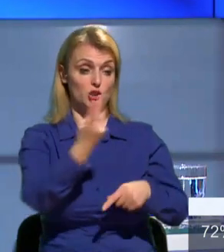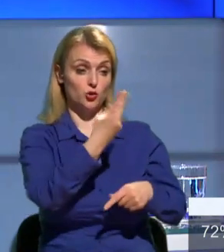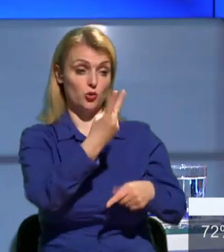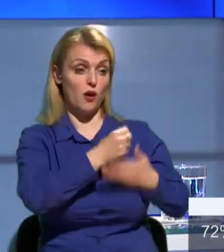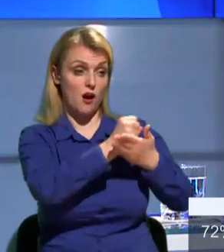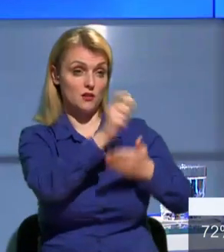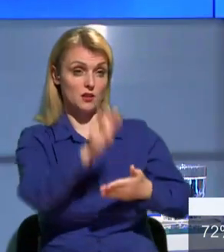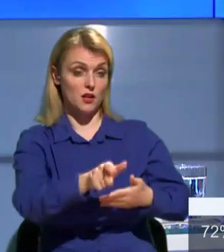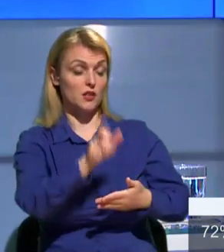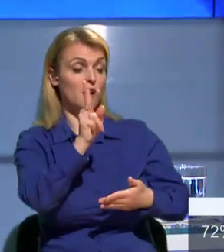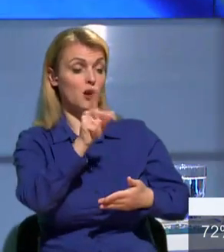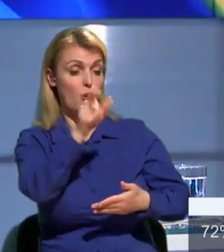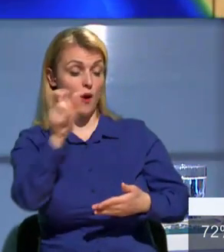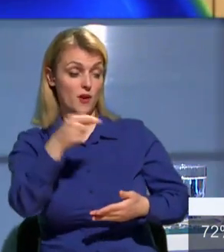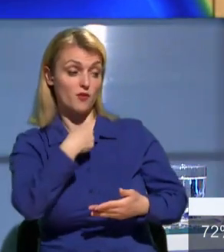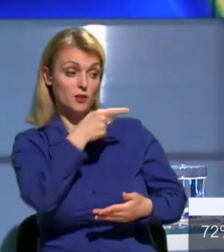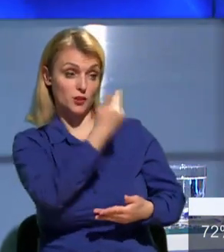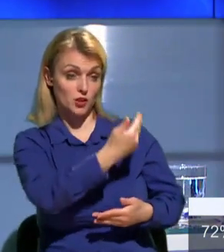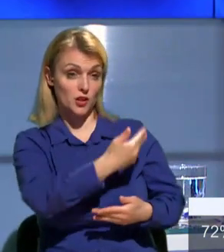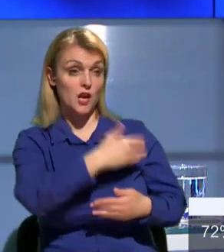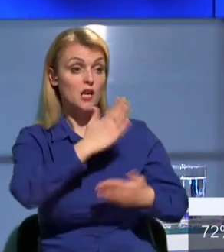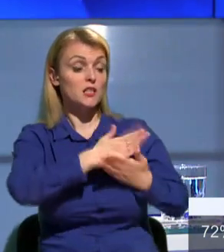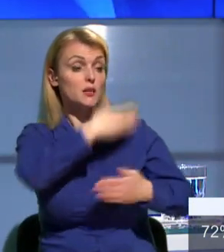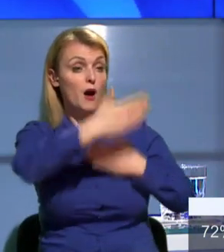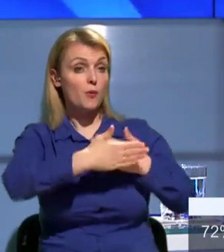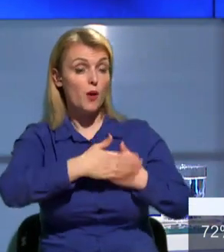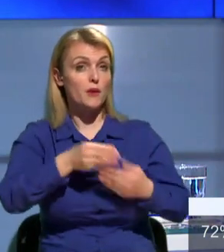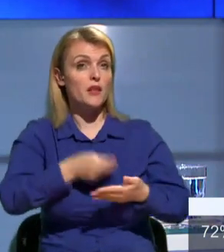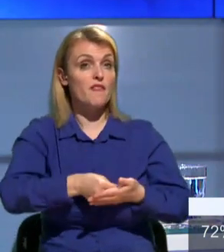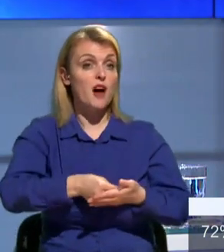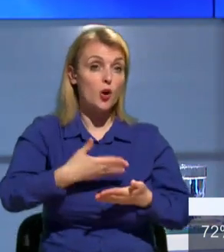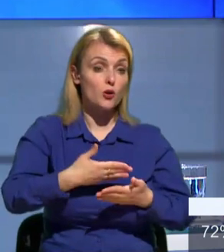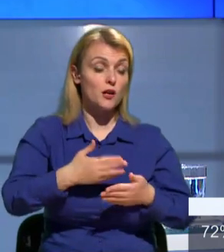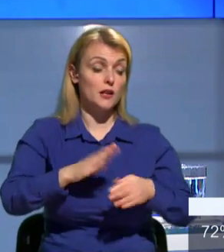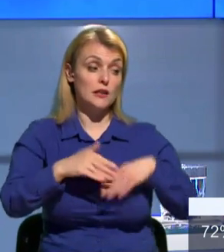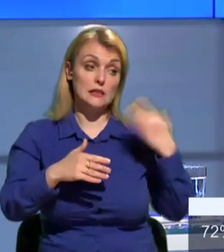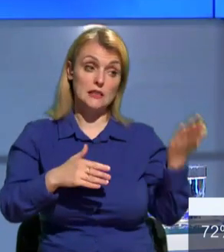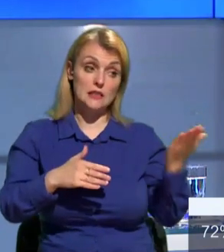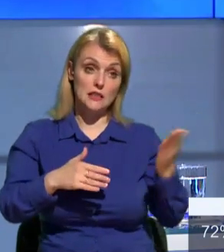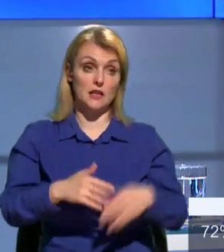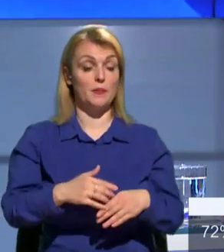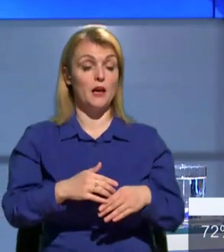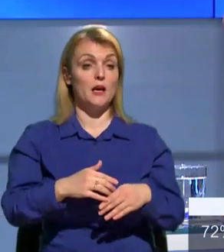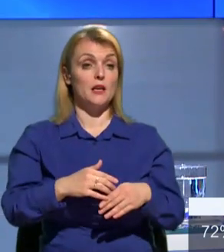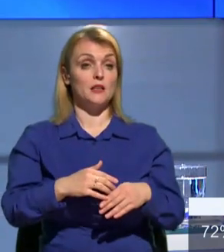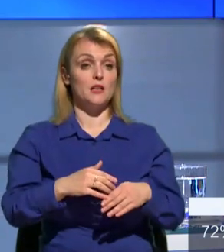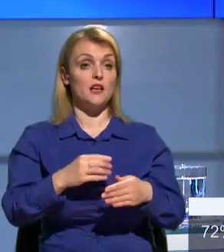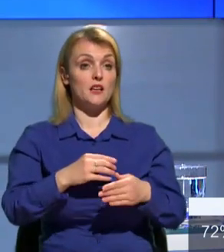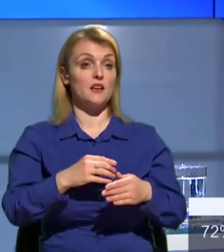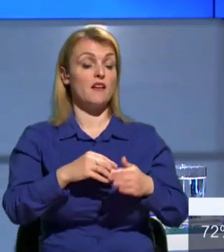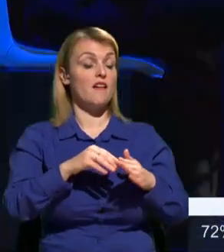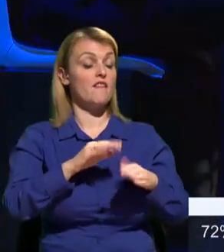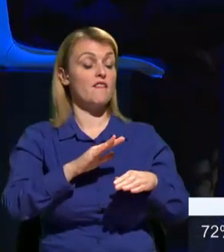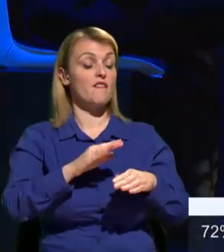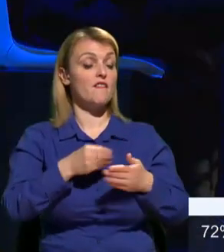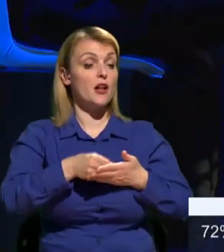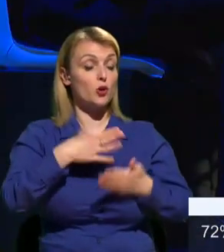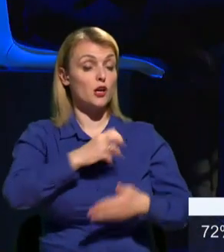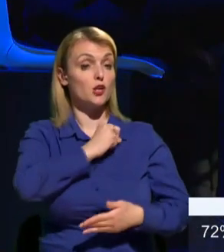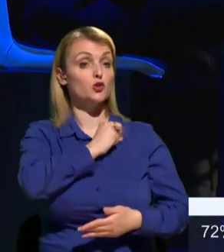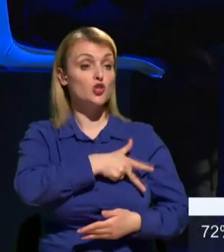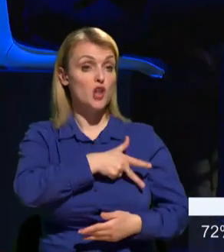sau oamenii care au votat pentru acești doi candidați sunt mai aproape de valorile de stânga, sociale, nu socialiste, sociale pe care noi